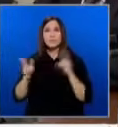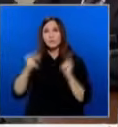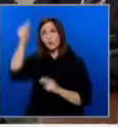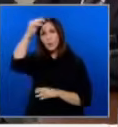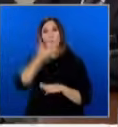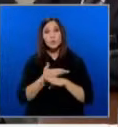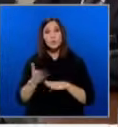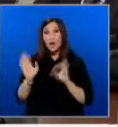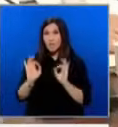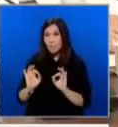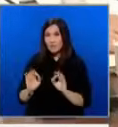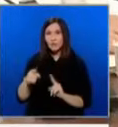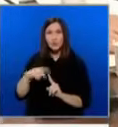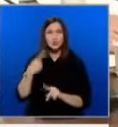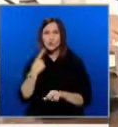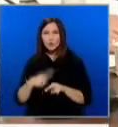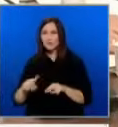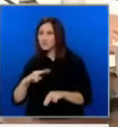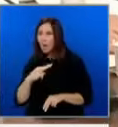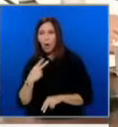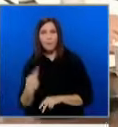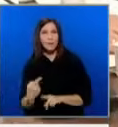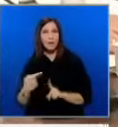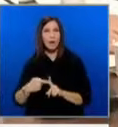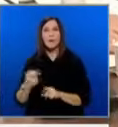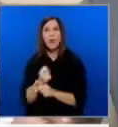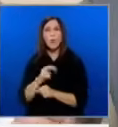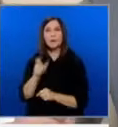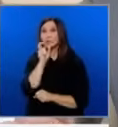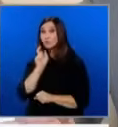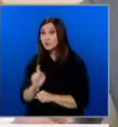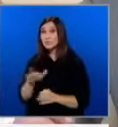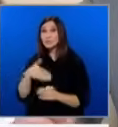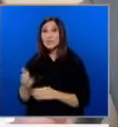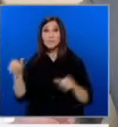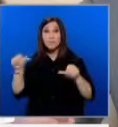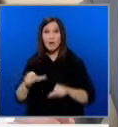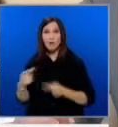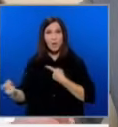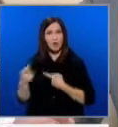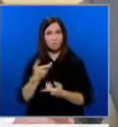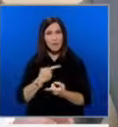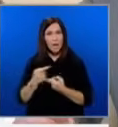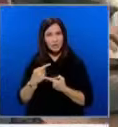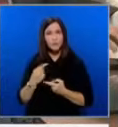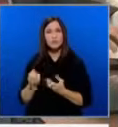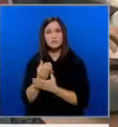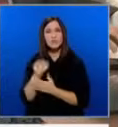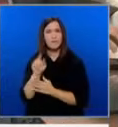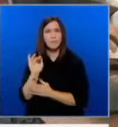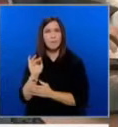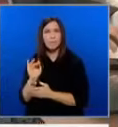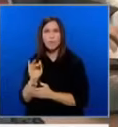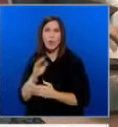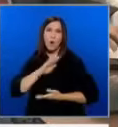ППДБ продължава и в момента. Тошко Йорданов се обърна към колегите си с думите, че след провала на разговорите с Възраждане, това